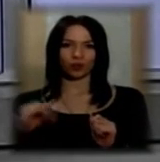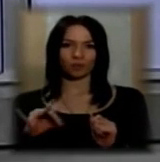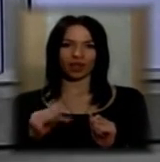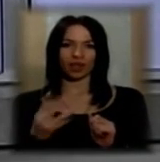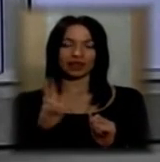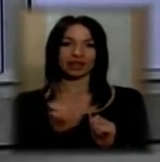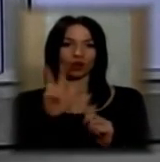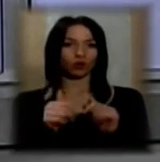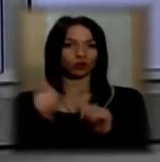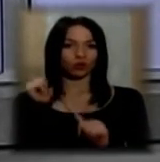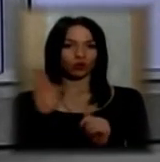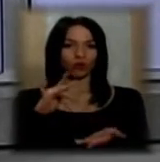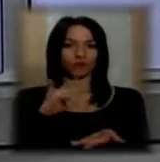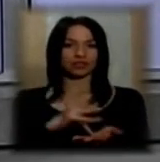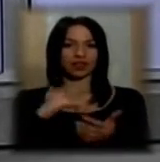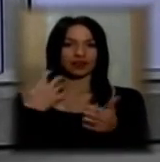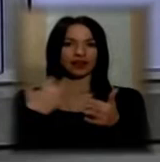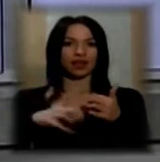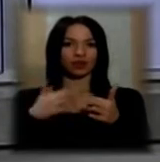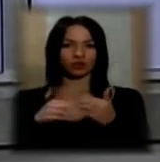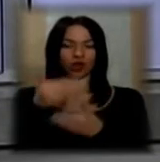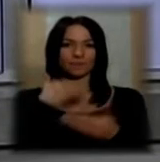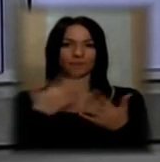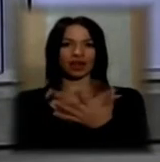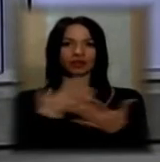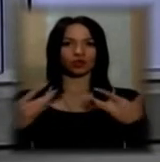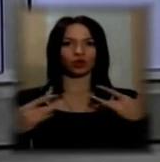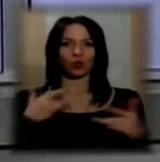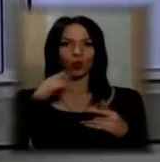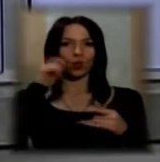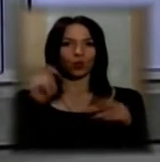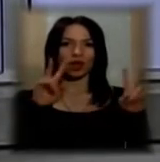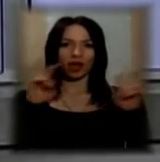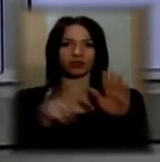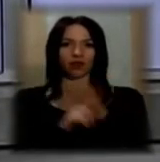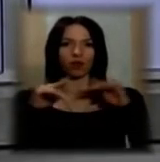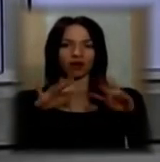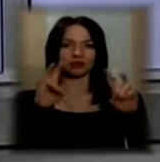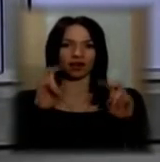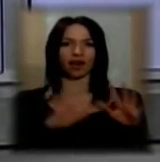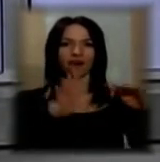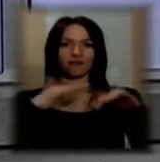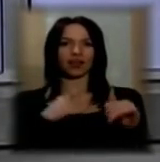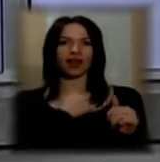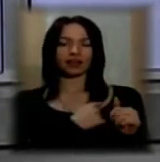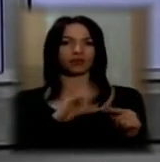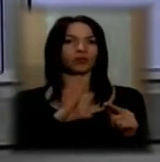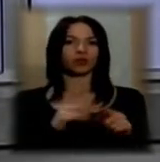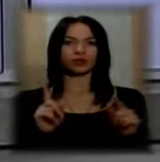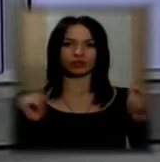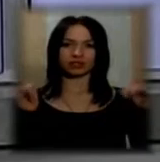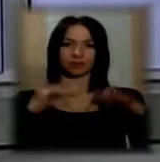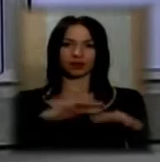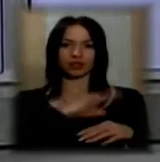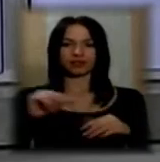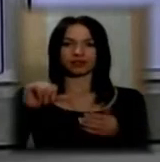середмісті Херсона перед кінотеатром «Україна» почалася акція «Хвиля гніву». Зібралися представники профспілкових організацій, щоб